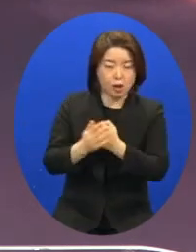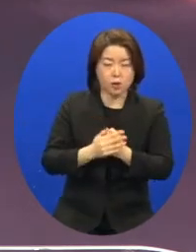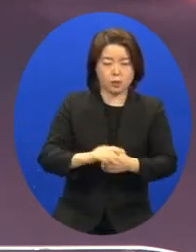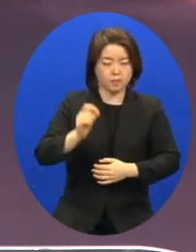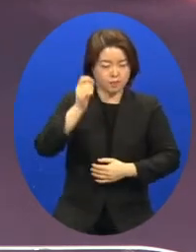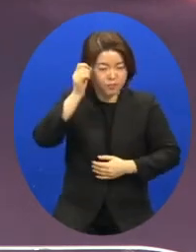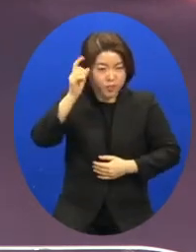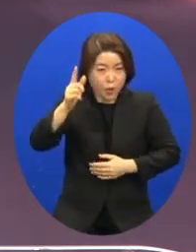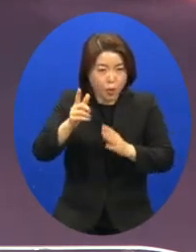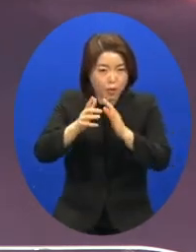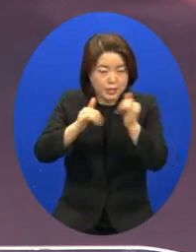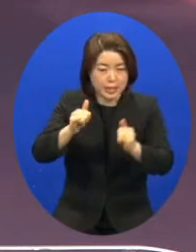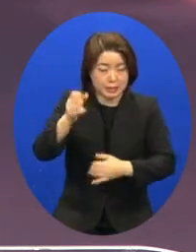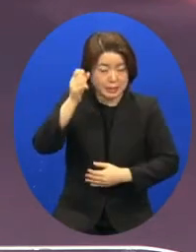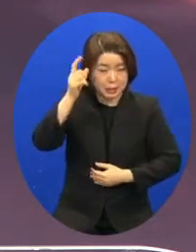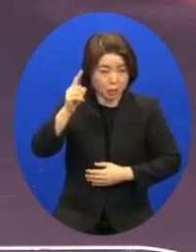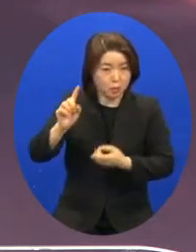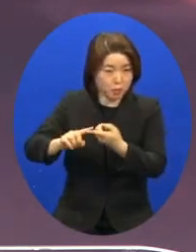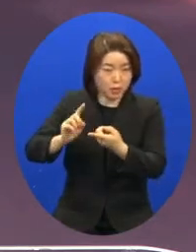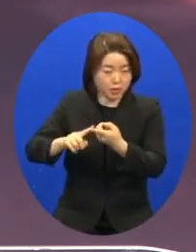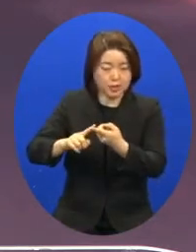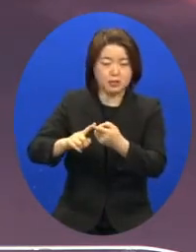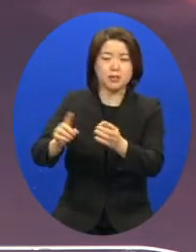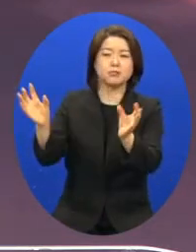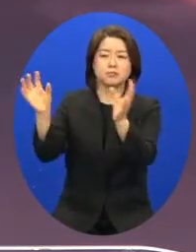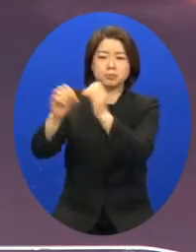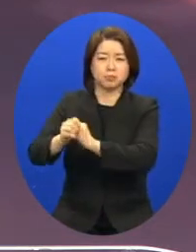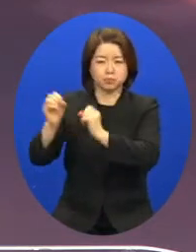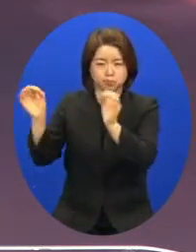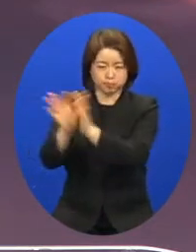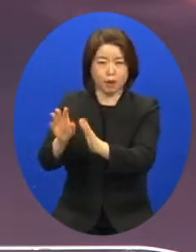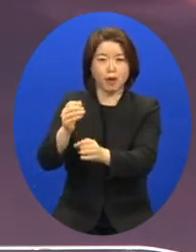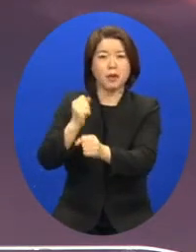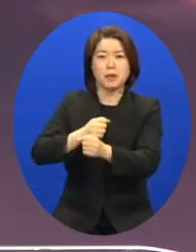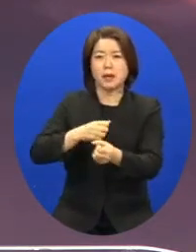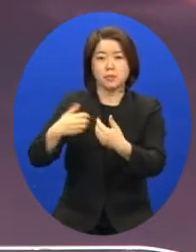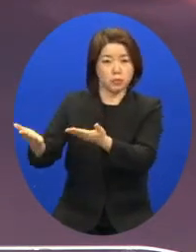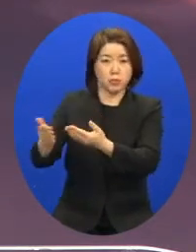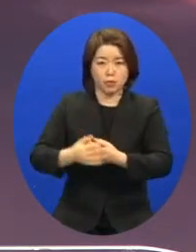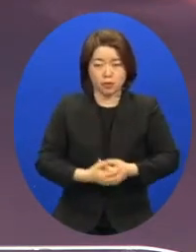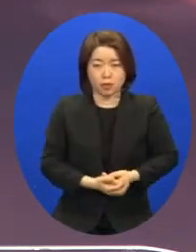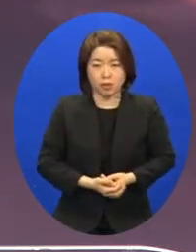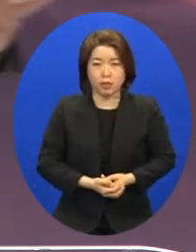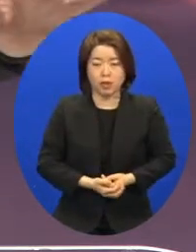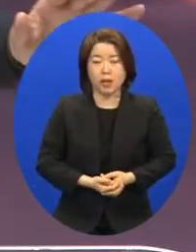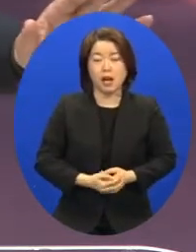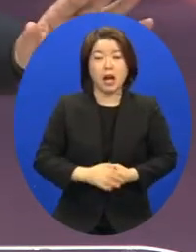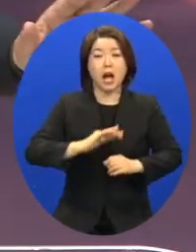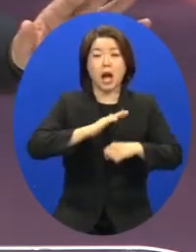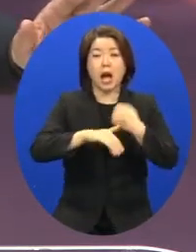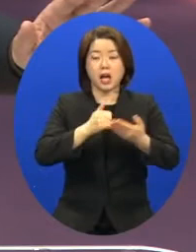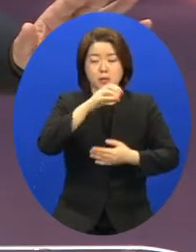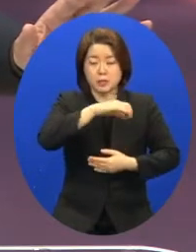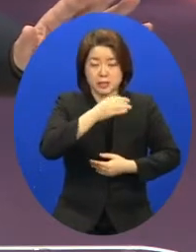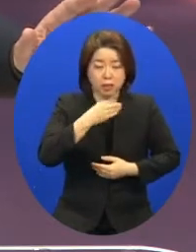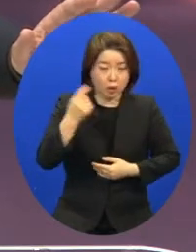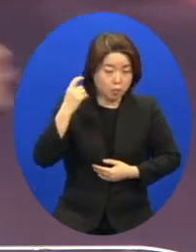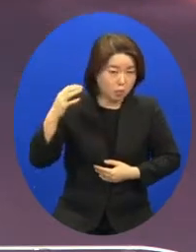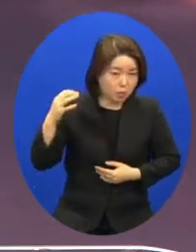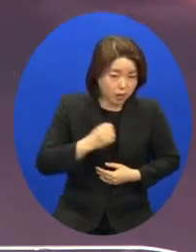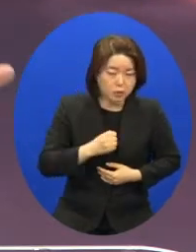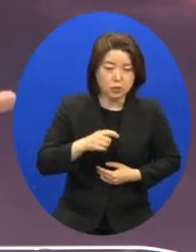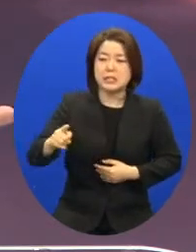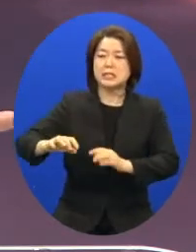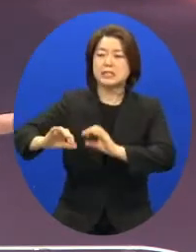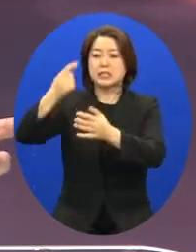것이라고 하였습니다. 십자가의 복음을 가지고 이 세상 지혜를 하나님이 폐하여 버리신